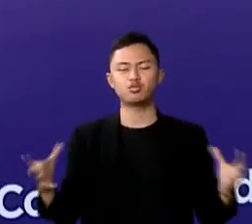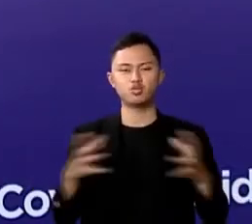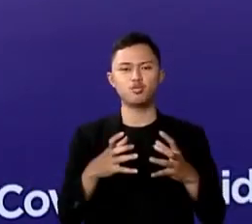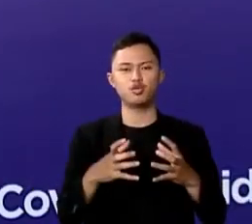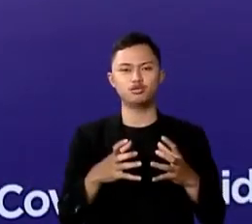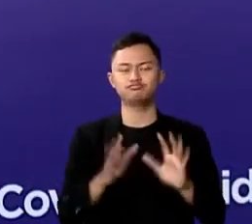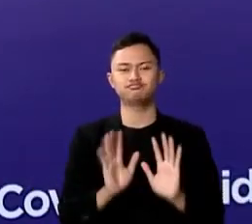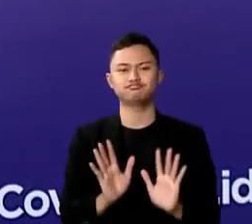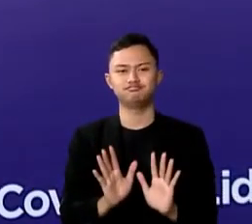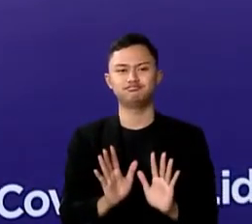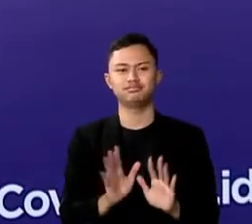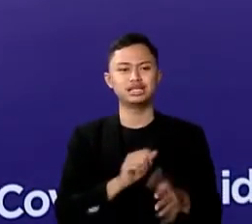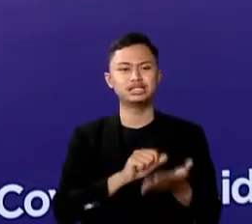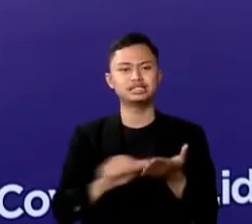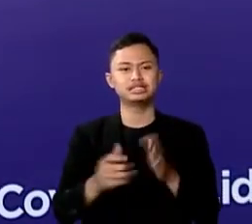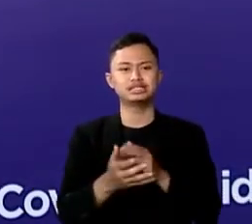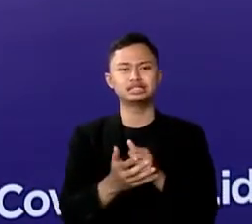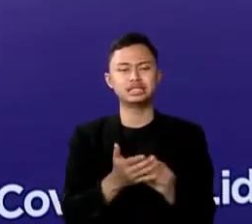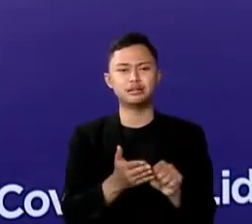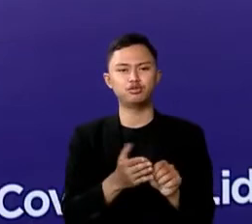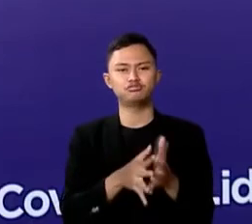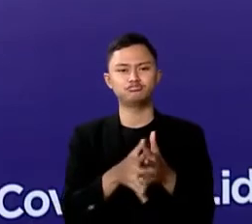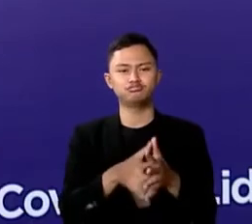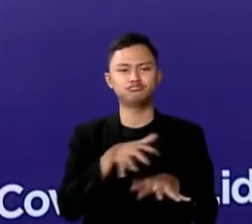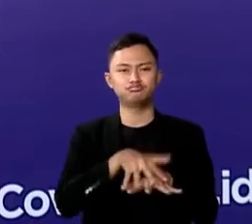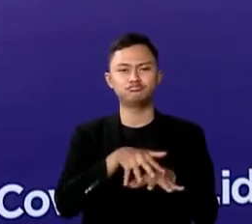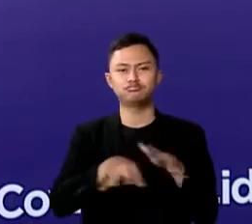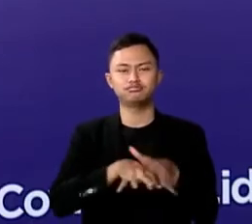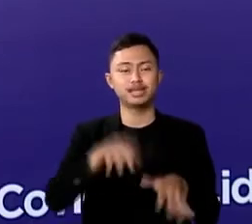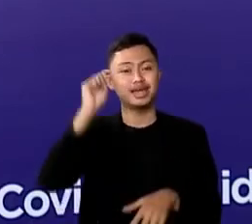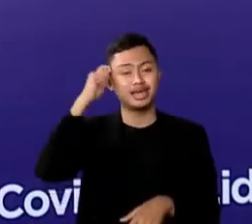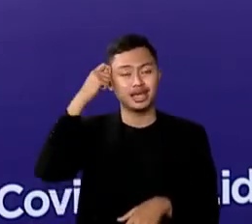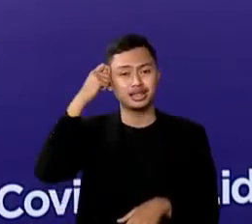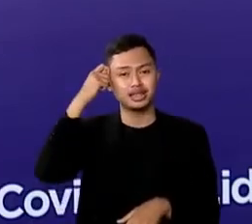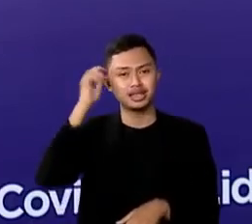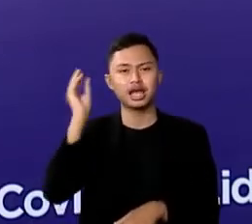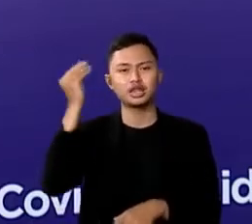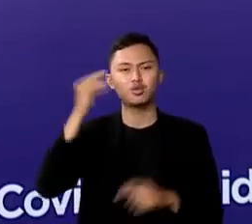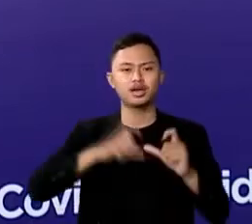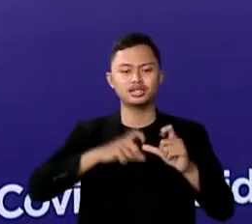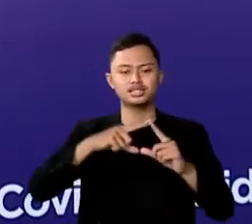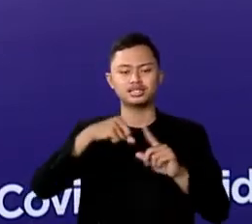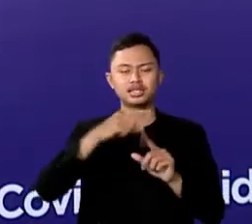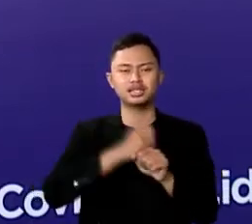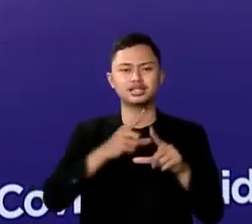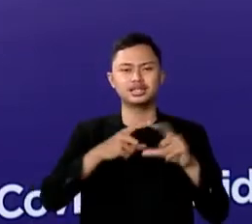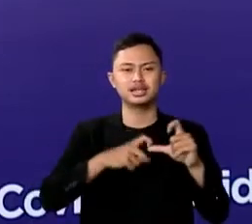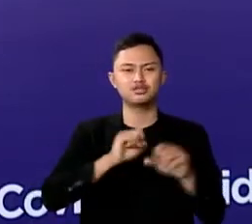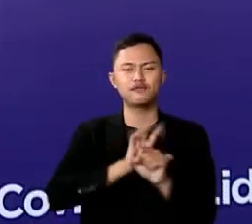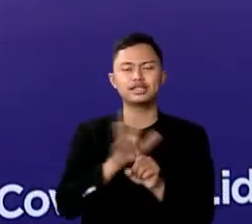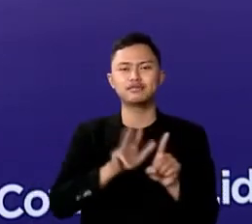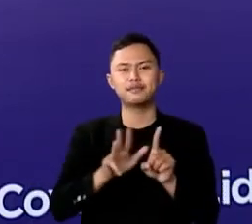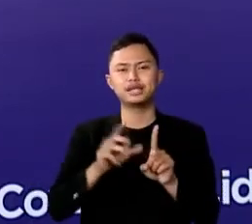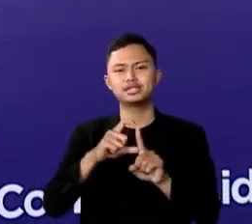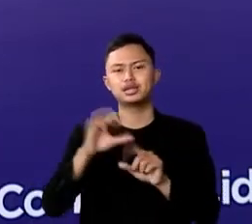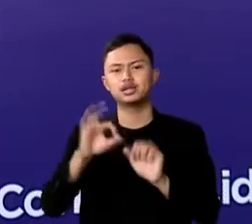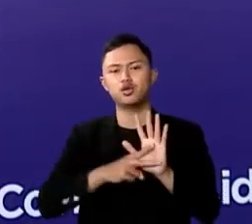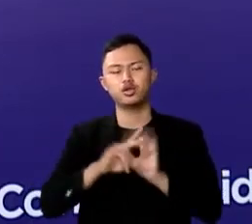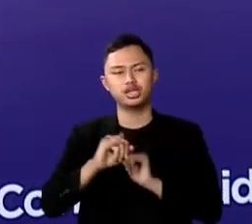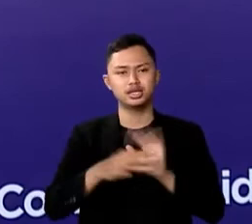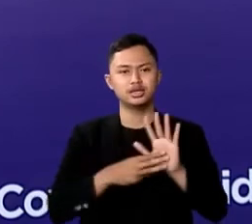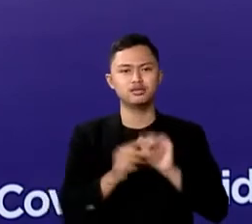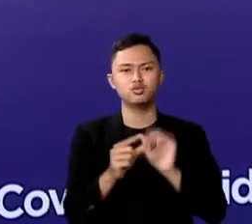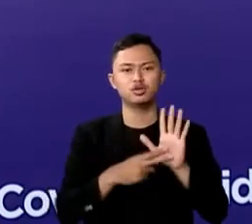mencuci tangan pakai sabun dengan air yang mengalir dan Ingat pesan ketua Satgas benaran coffee 19 Bapak Doni monardo